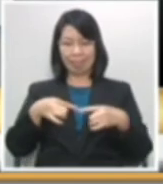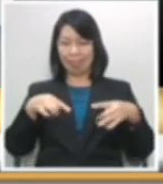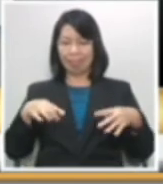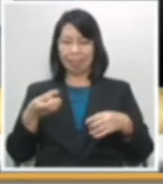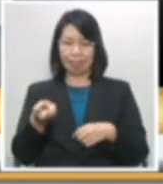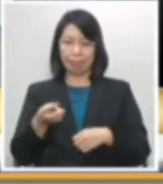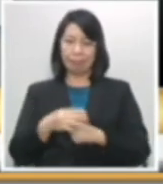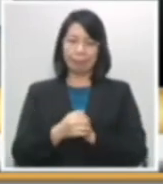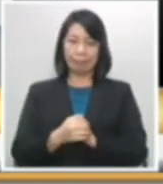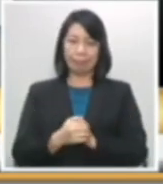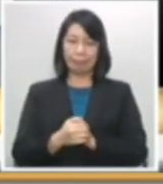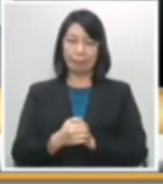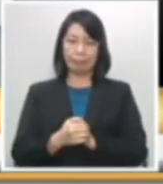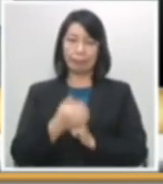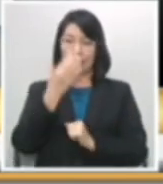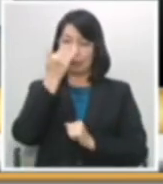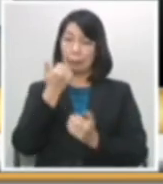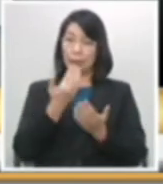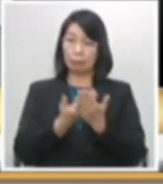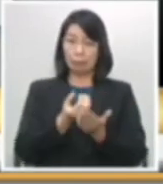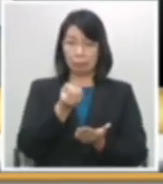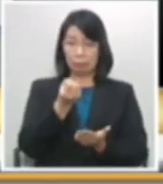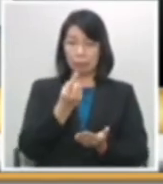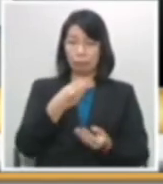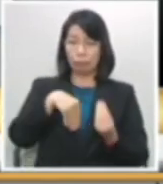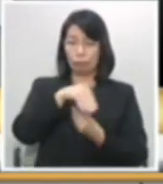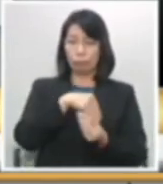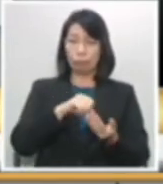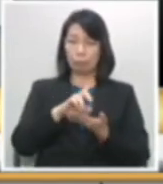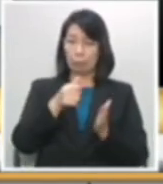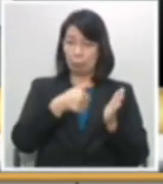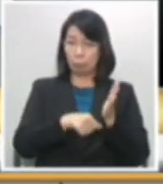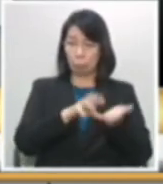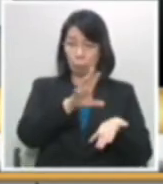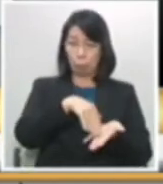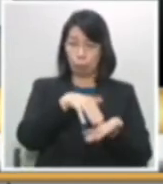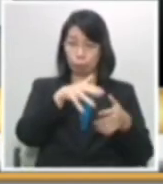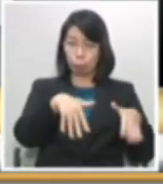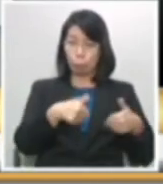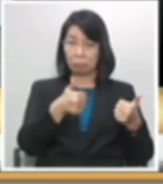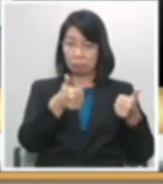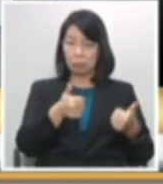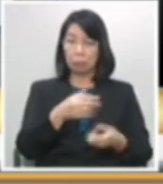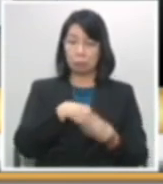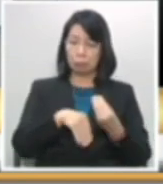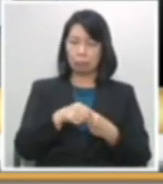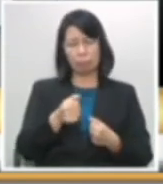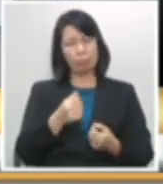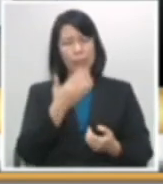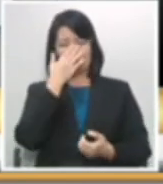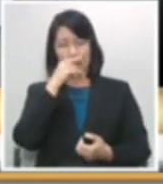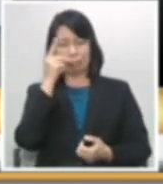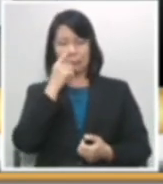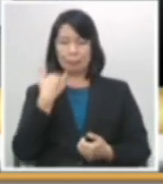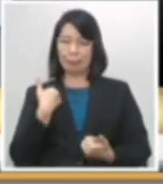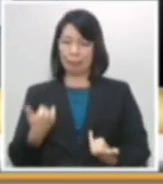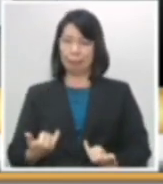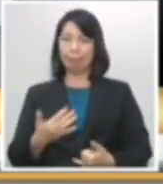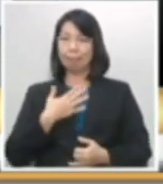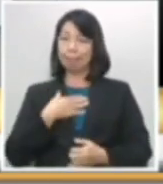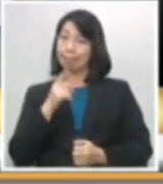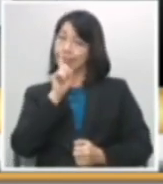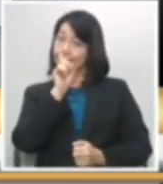แล้วท่านก็บอกว่าเศรษฐกิจดีถ้าดีภาษีทำไมมันเป็นอย่างนี้ล่ะครับทำไมมันเป็นอย่างนี้ล่ะคำถามตอบแล้วมันแ